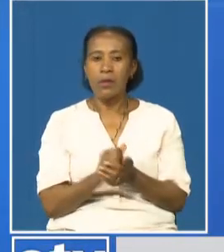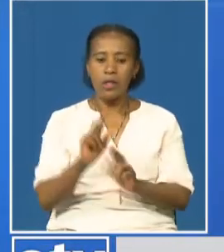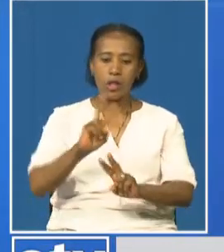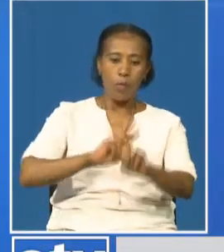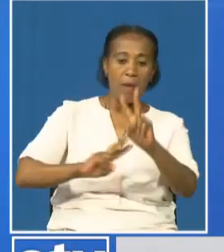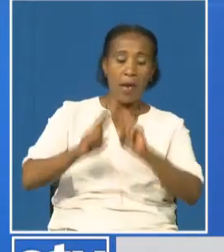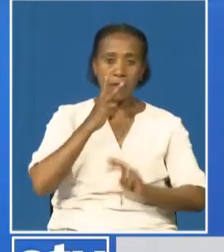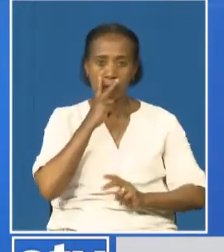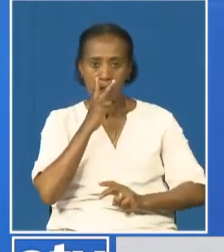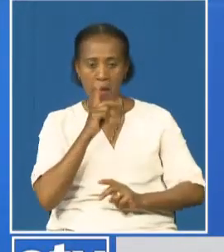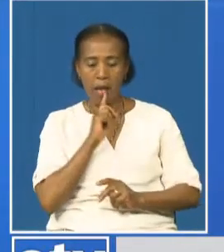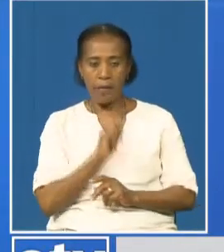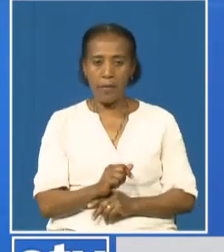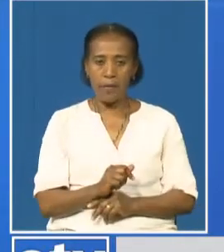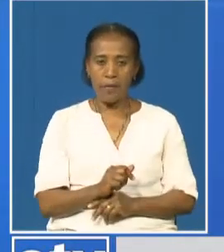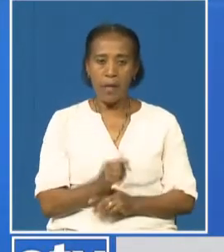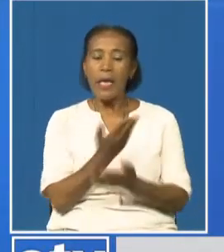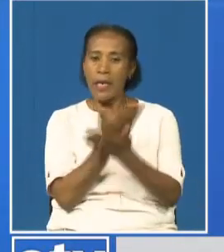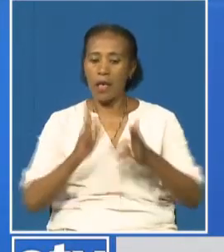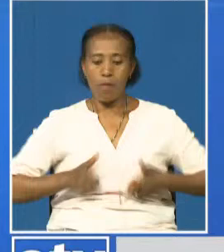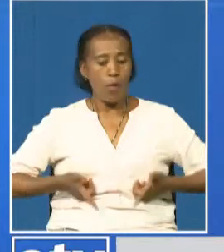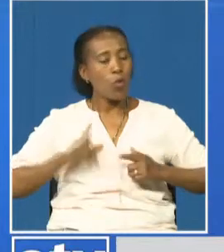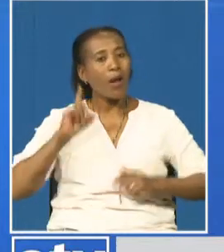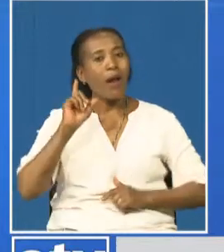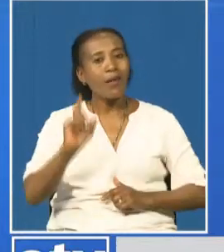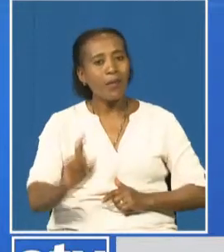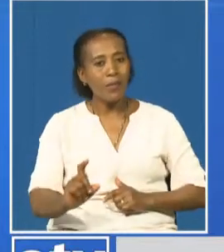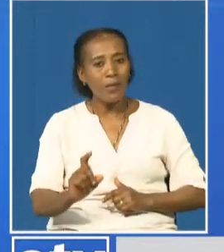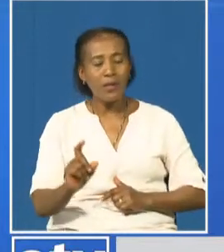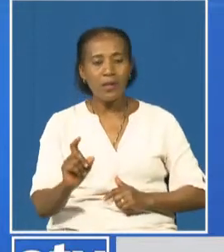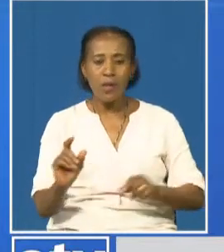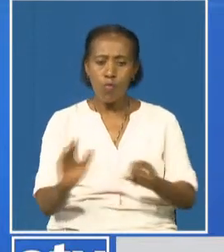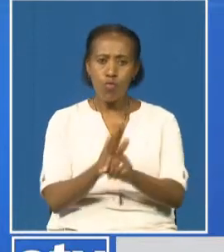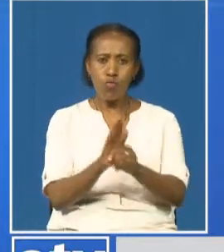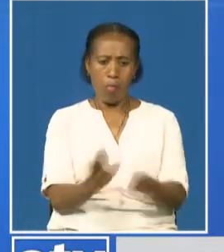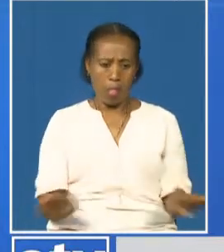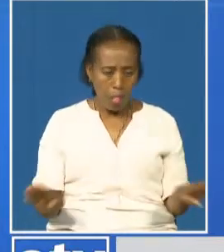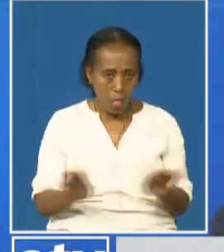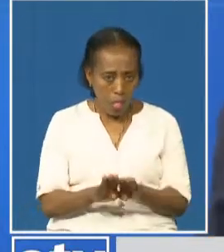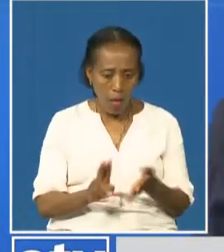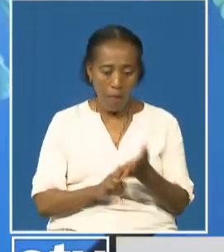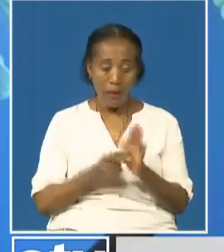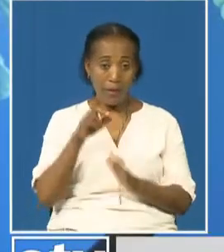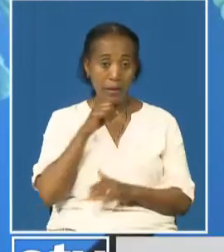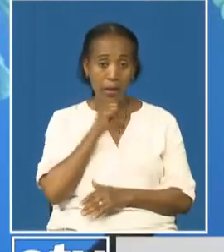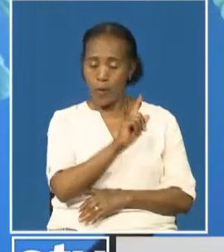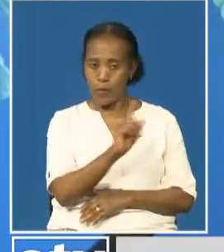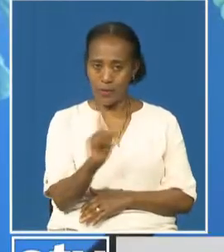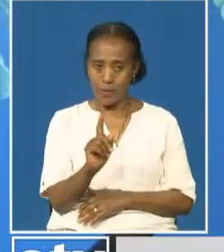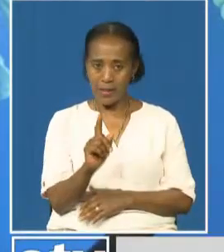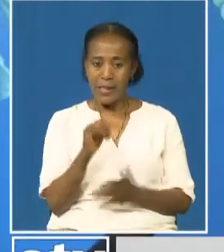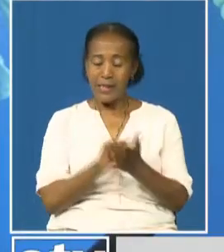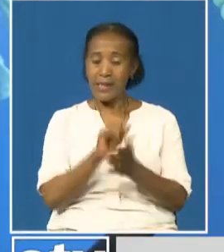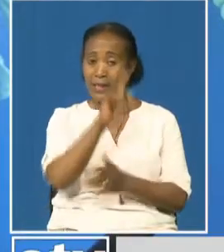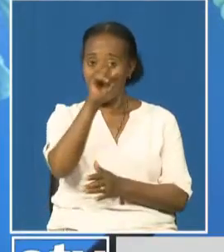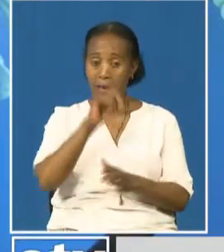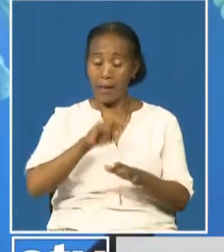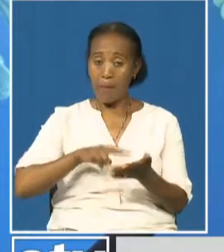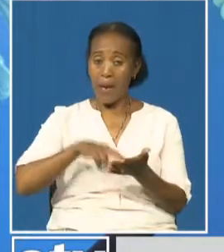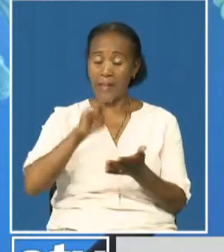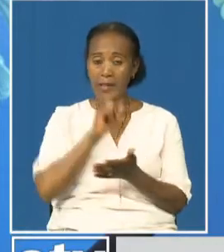ሱፐርቫይዝ የማድረግ ነገር መኖር አለበት እና ጭራሽ ማጥፋትና እንዳይሆን አንድ እዚህ ጋር ጥያቄ